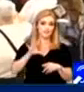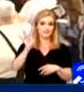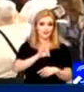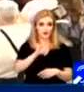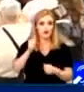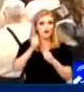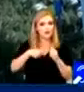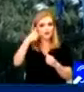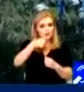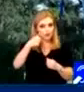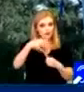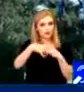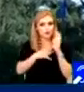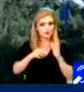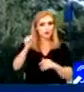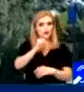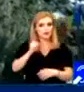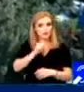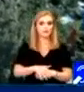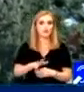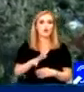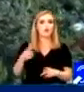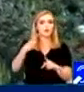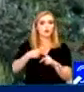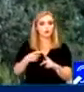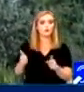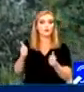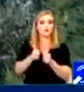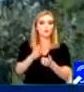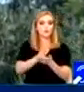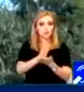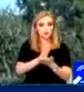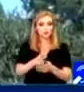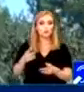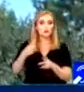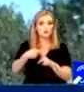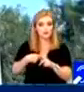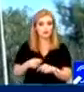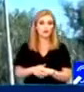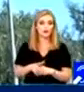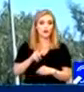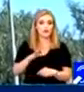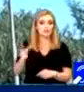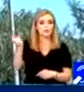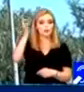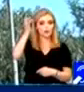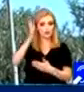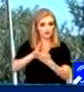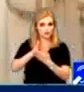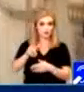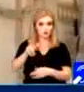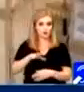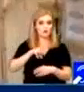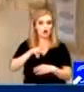În fiecare an, pe 19 august, aici are loc și o liturghie oficiată pentru pomenirea lui Mihai Viteazul. Ideea ridicării acestei mănăstiri a prins viață